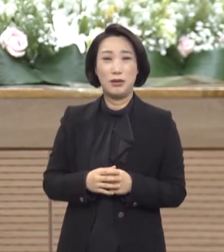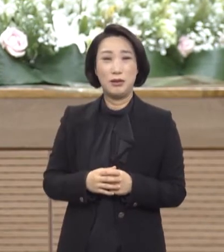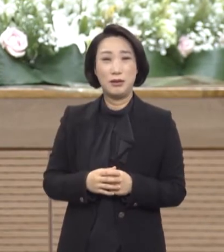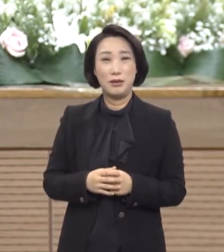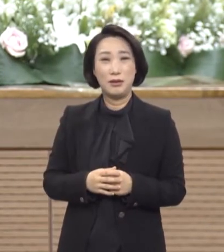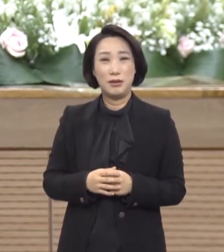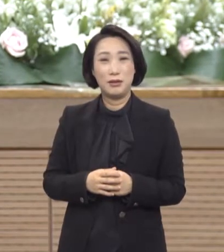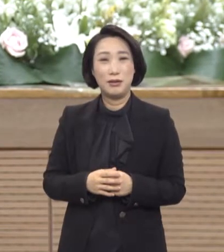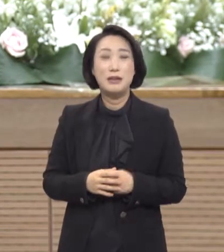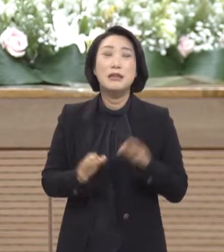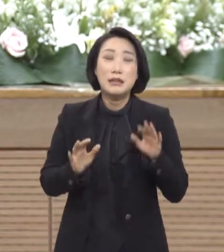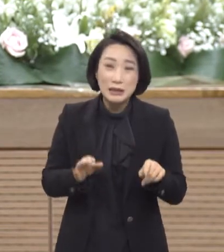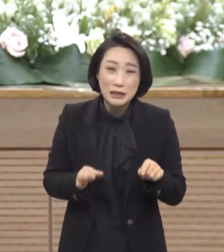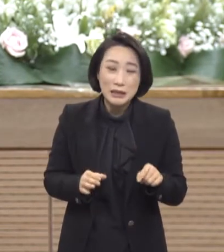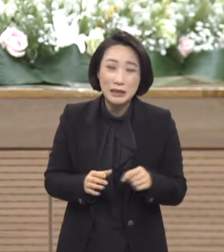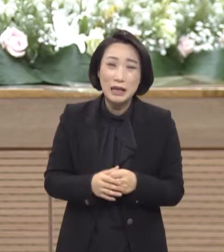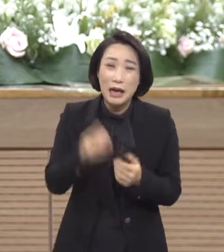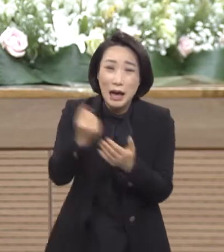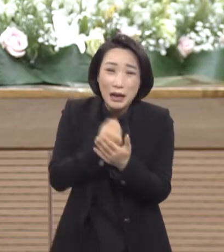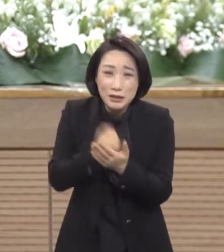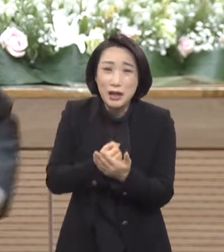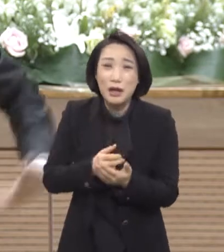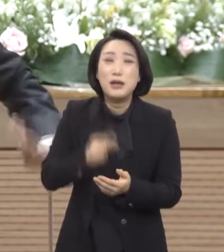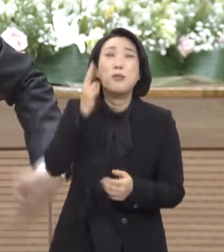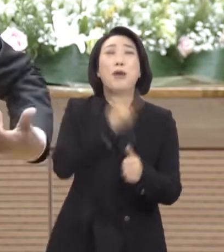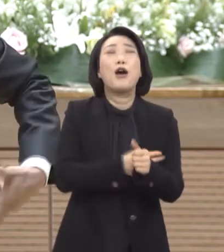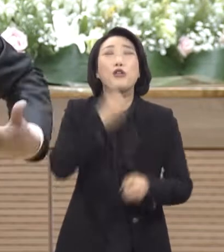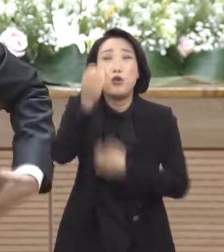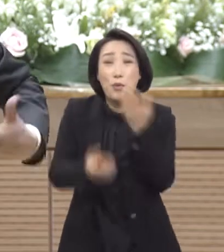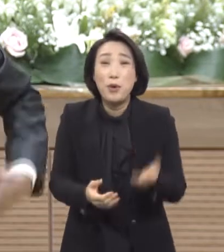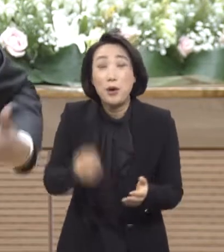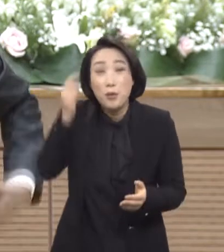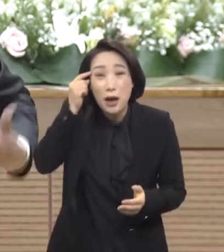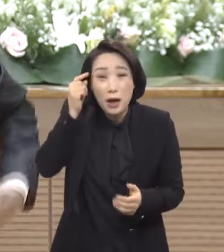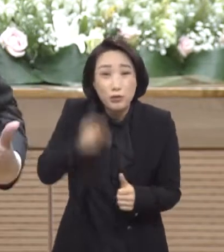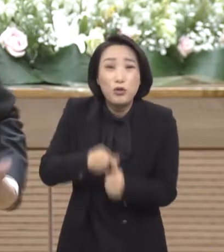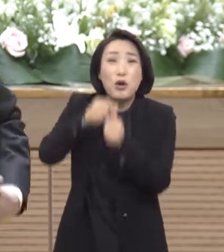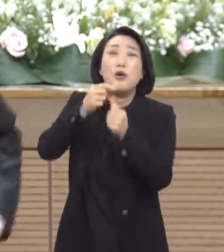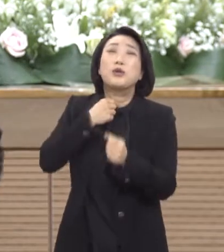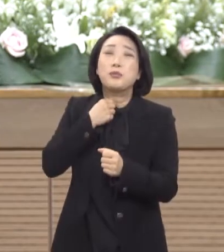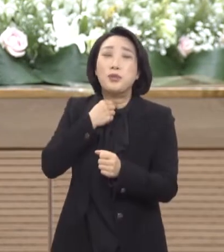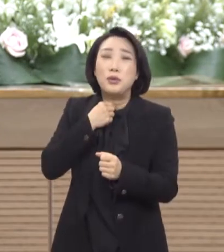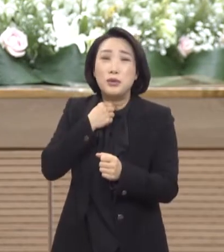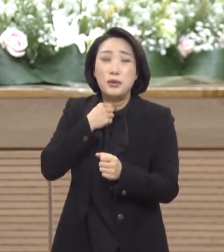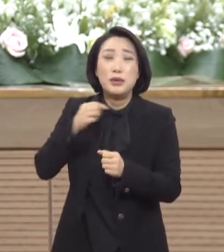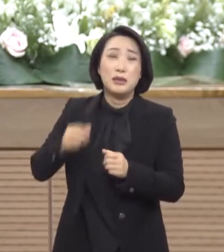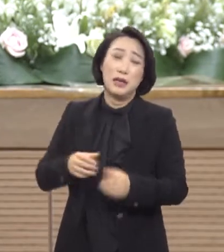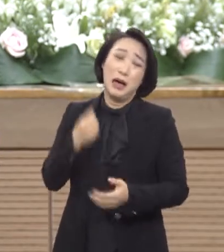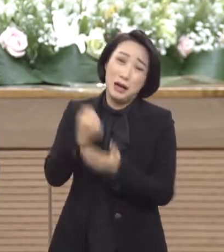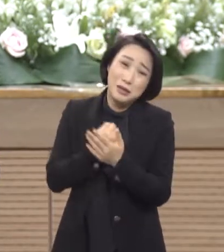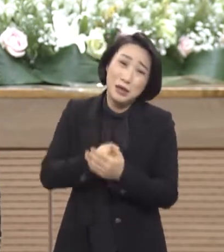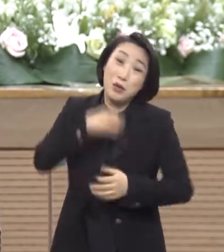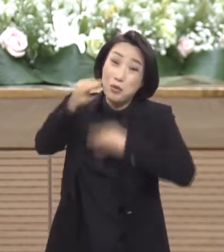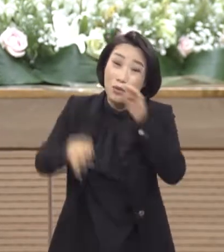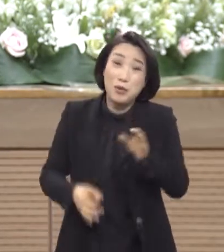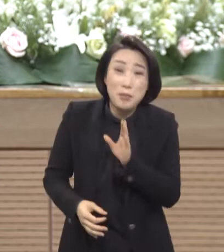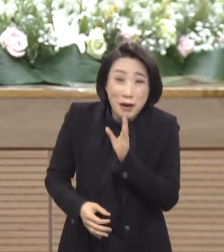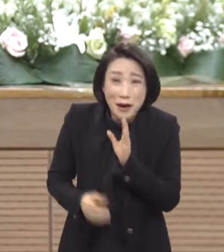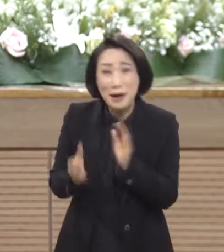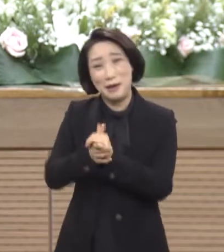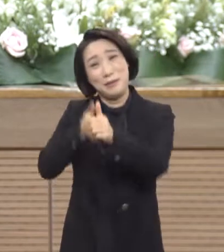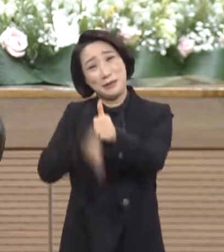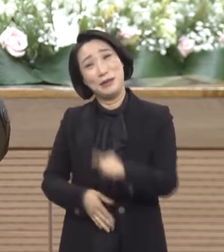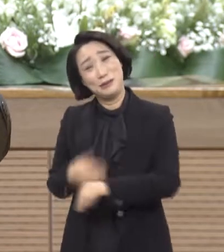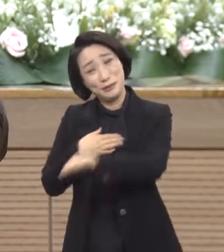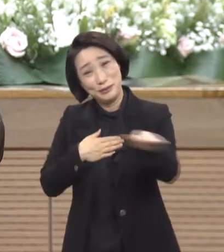구원하겠느냐? 이 애절한 절규, 살고 싶은 애절한 절규. 아멘 합시다. 아멘.